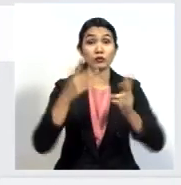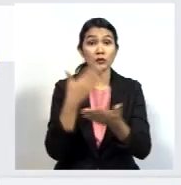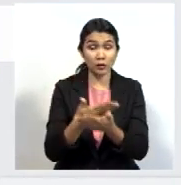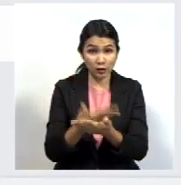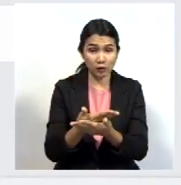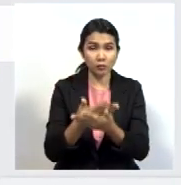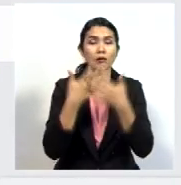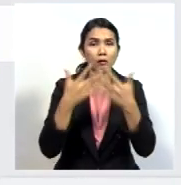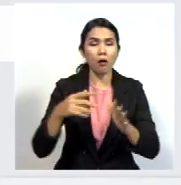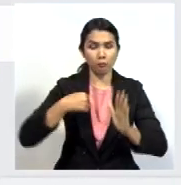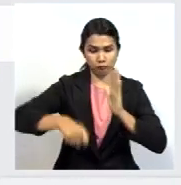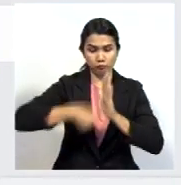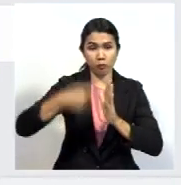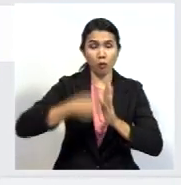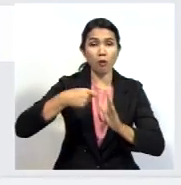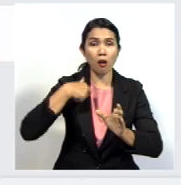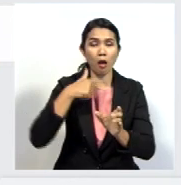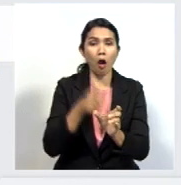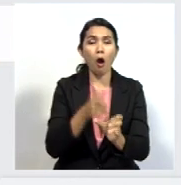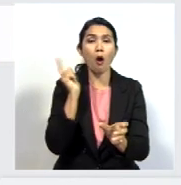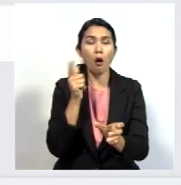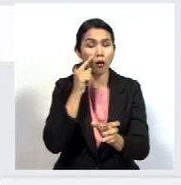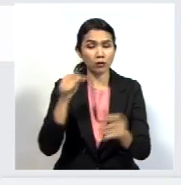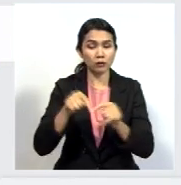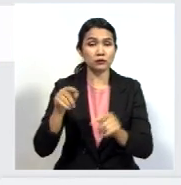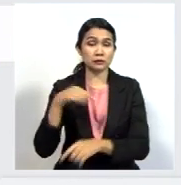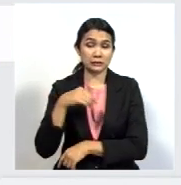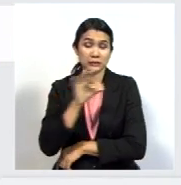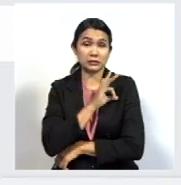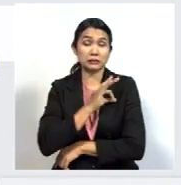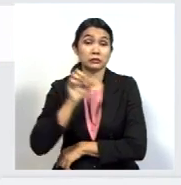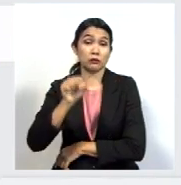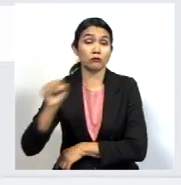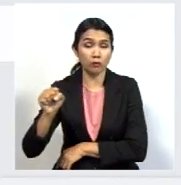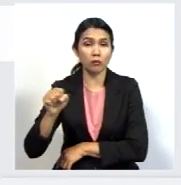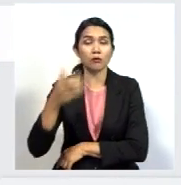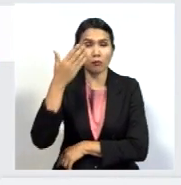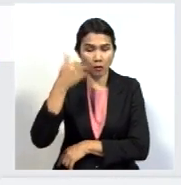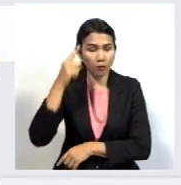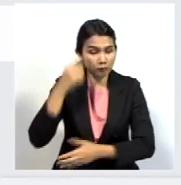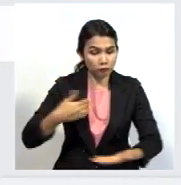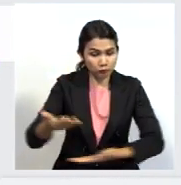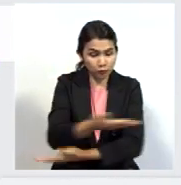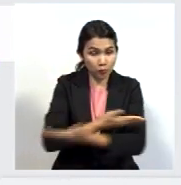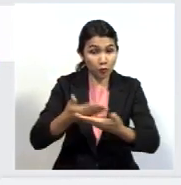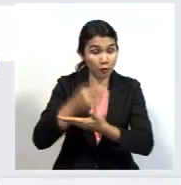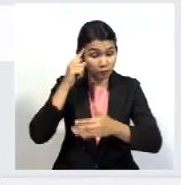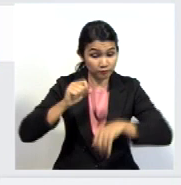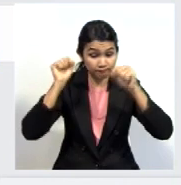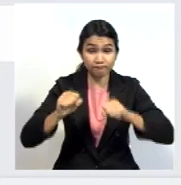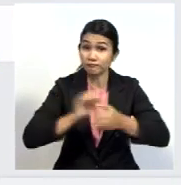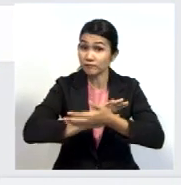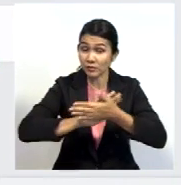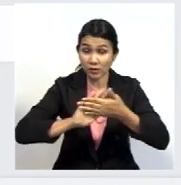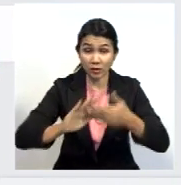จ้งถึงการลาออกจากสมาชิกของพรรคนะครับหลังจากได้ทำหน้าที่ร่วมพิจารณาอนุมัติงบประมาณแผ่นดินจนเสร็จสิ้นเรียบร้อย